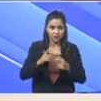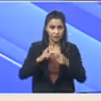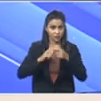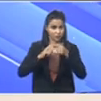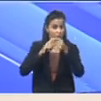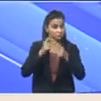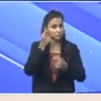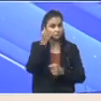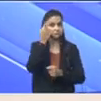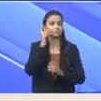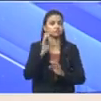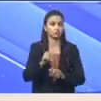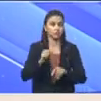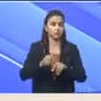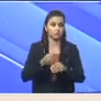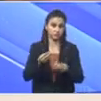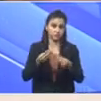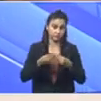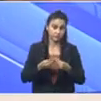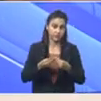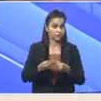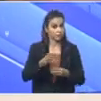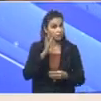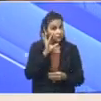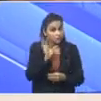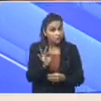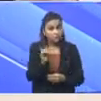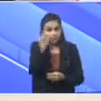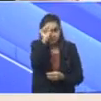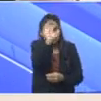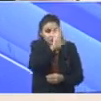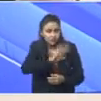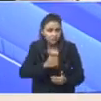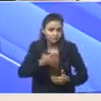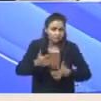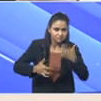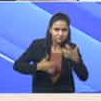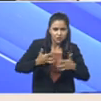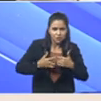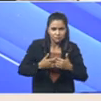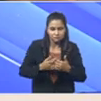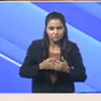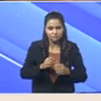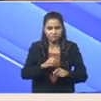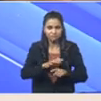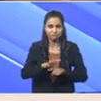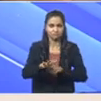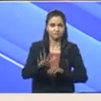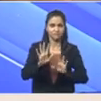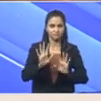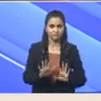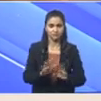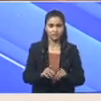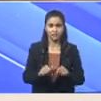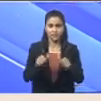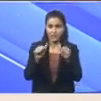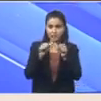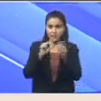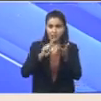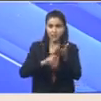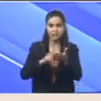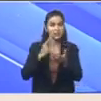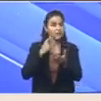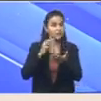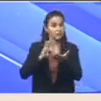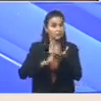था। वाकई देश में क्रिएटिव एनर्जी की एक लहर चल रही है। एनिमेशन की दुनिया